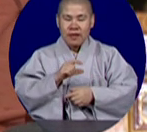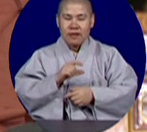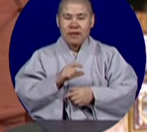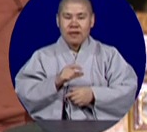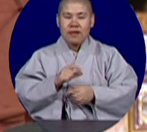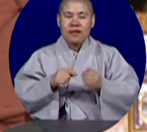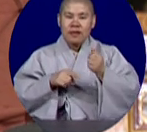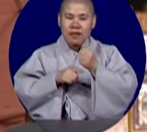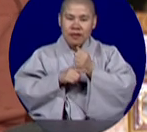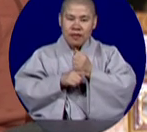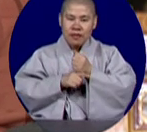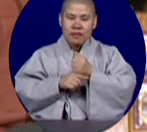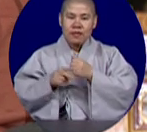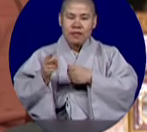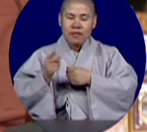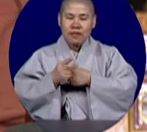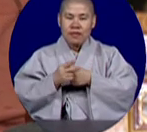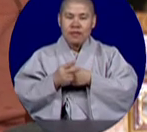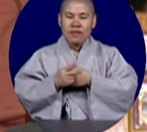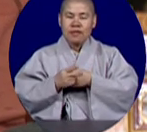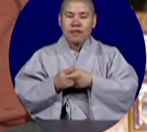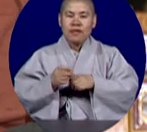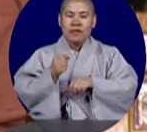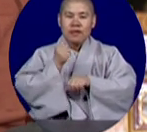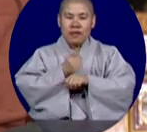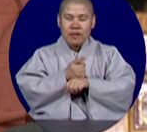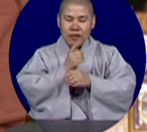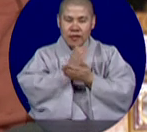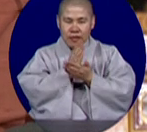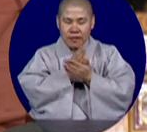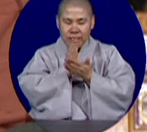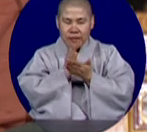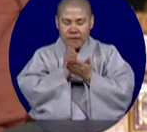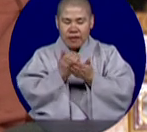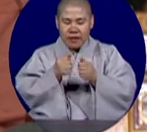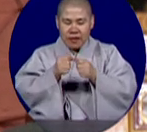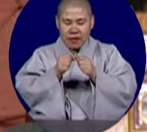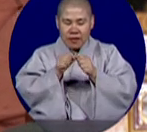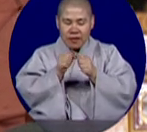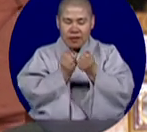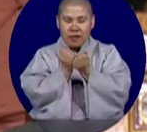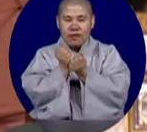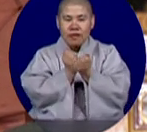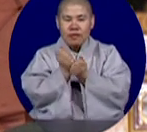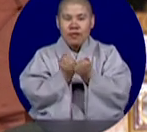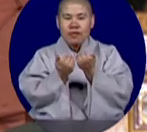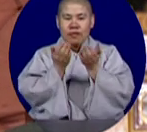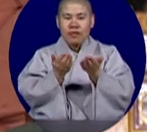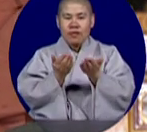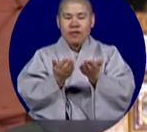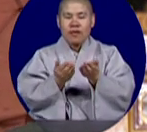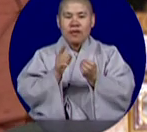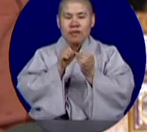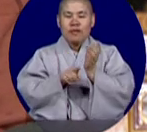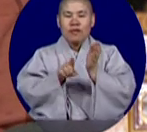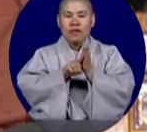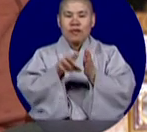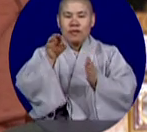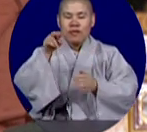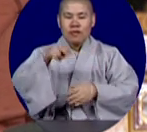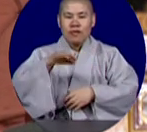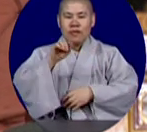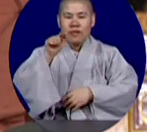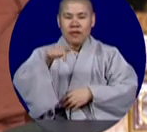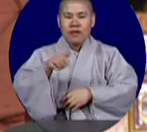정의, 또 의미, 성격 이런 걸 하나하나 분석해서 설명하는 게 그걸 불교의 유식학이라고 그런단